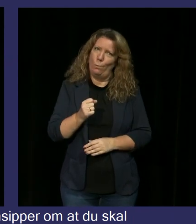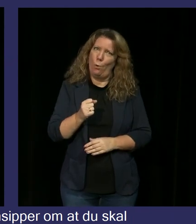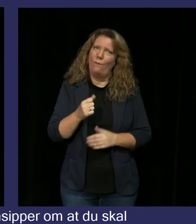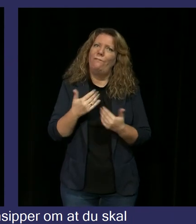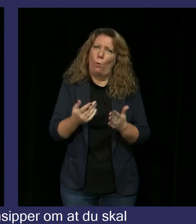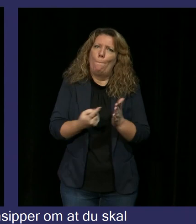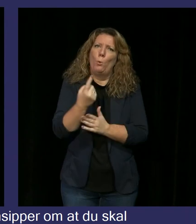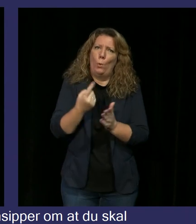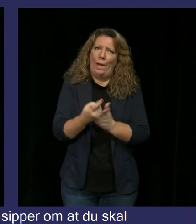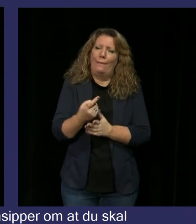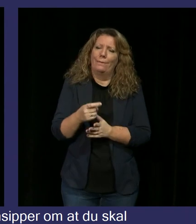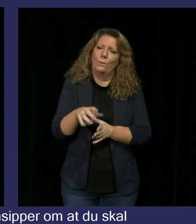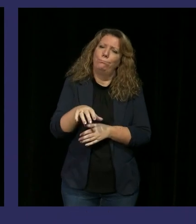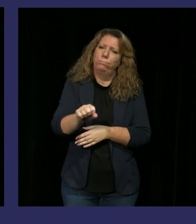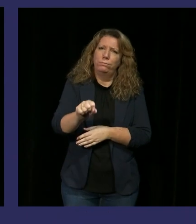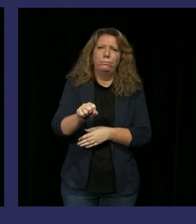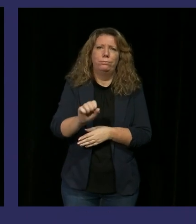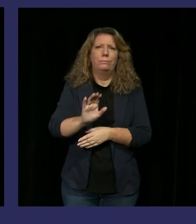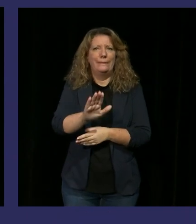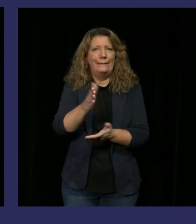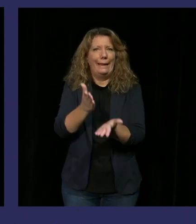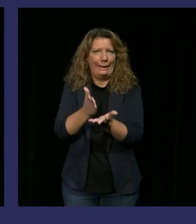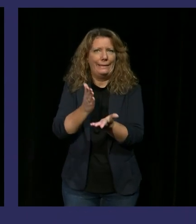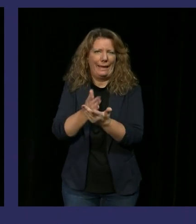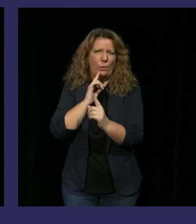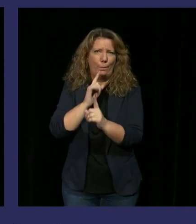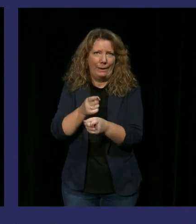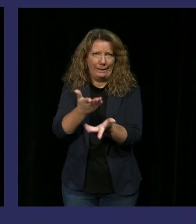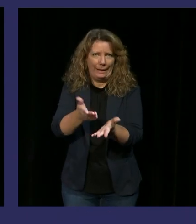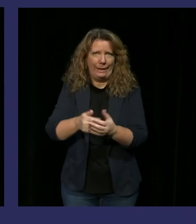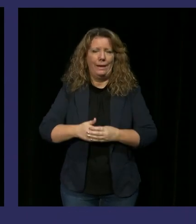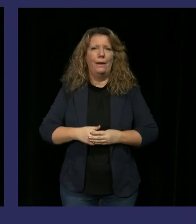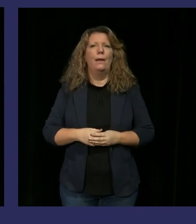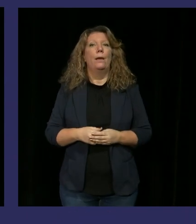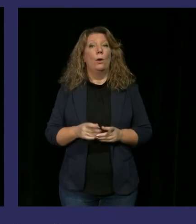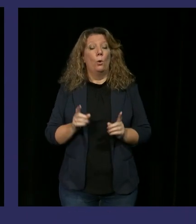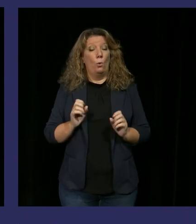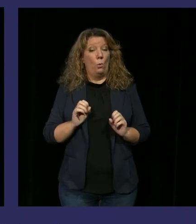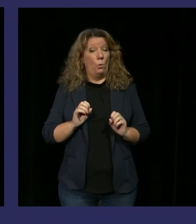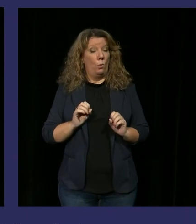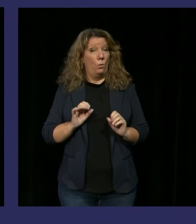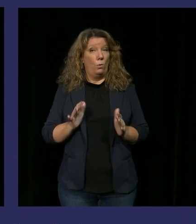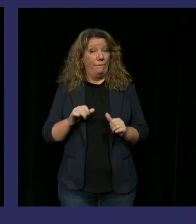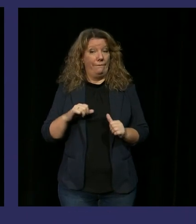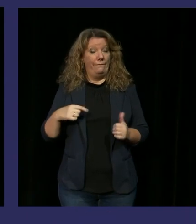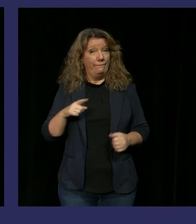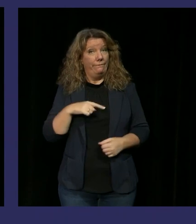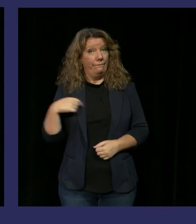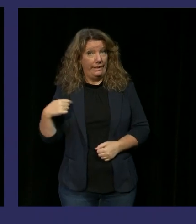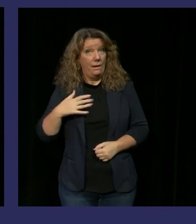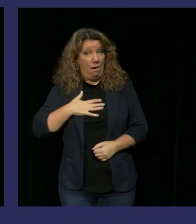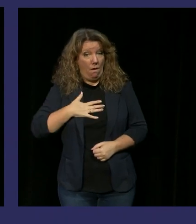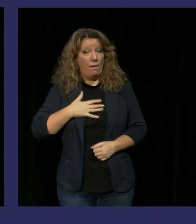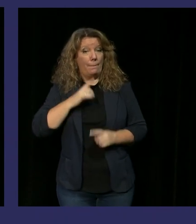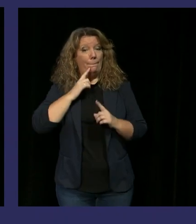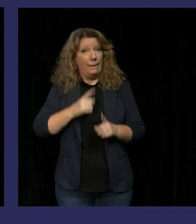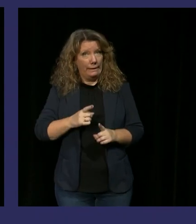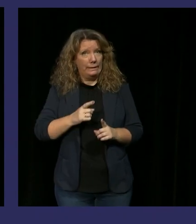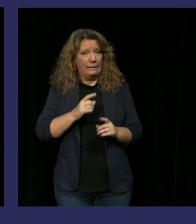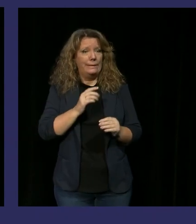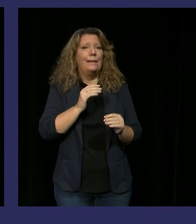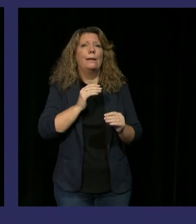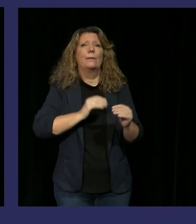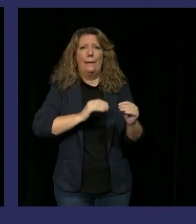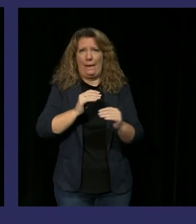dine rettigheter og plikter. Og det klart at vi har en plikt til å tilrettelegge for